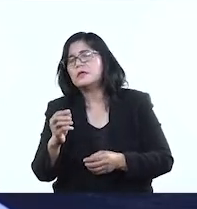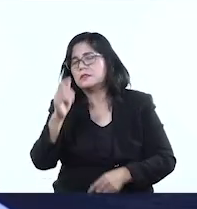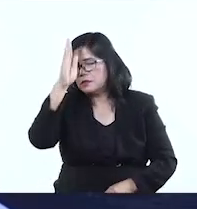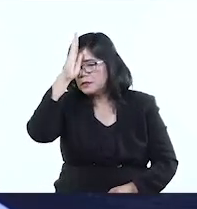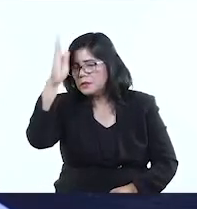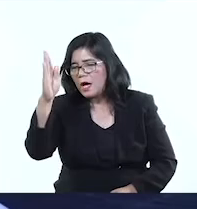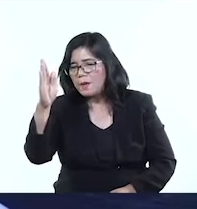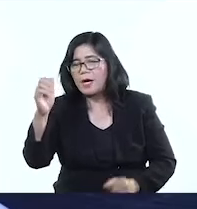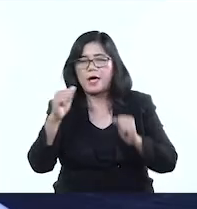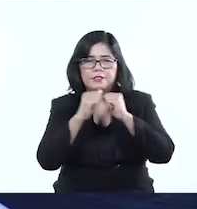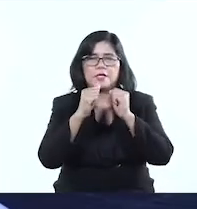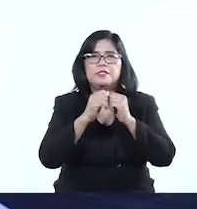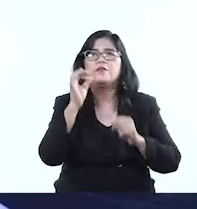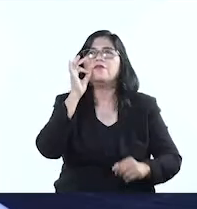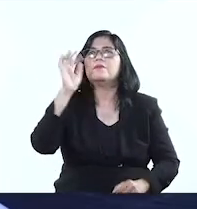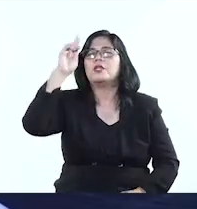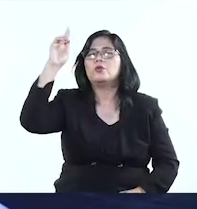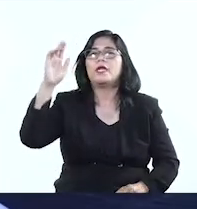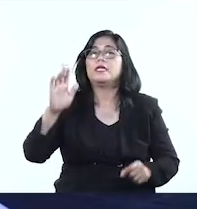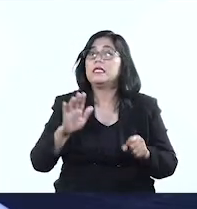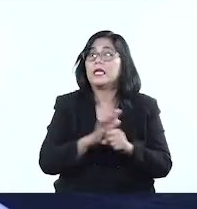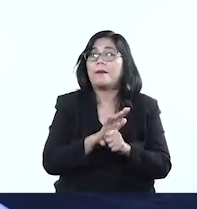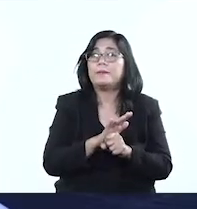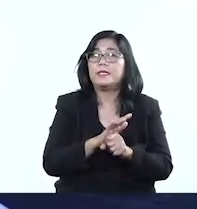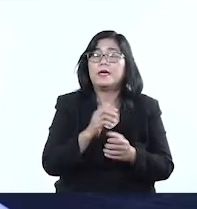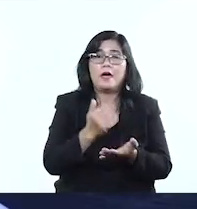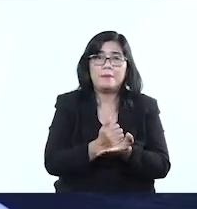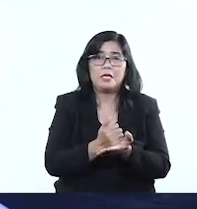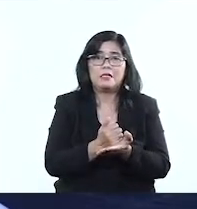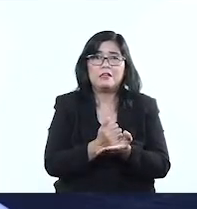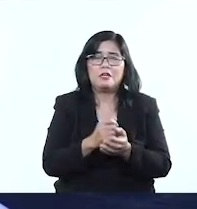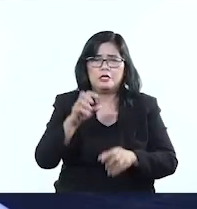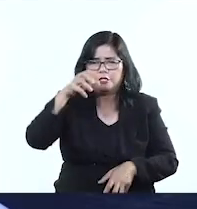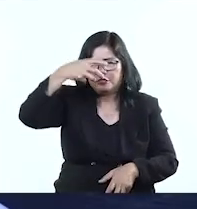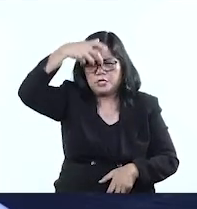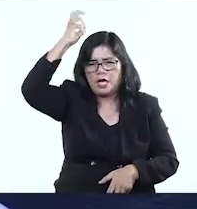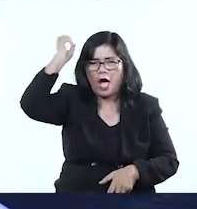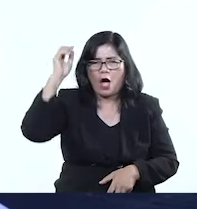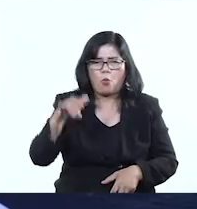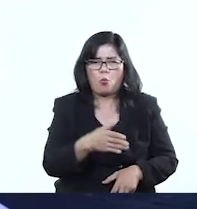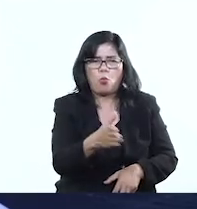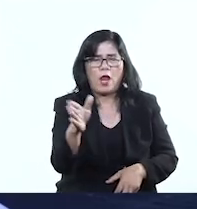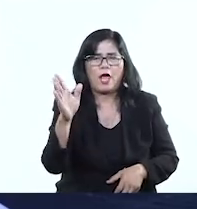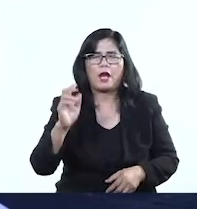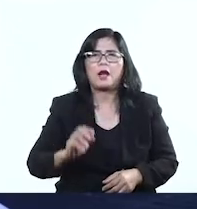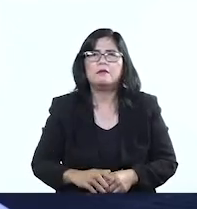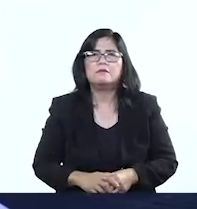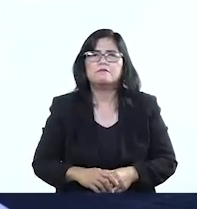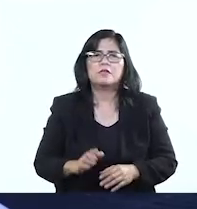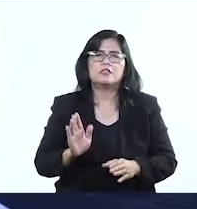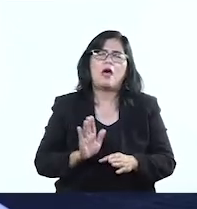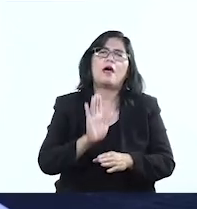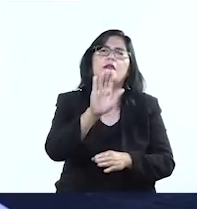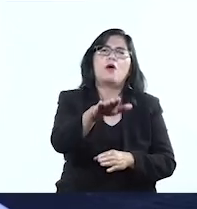maka janji firman Tuhan digenapi singa dan ular tedung akan kau langkahi aku akan menginjak anak singa dan ular naga